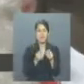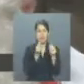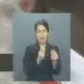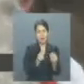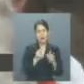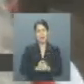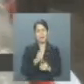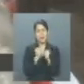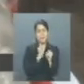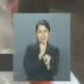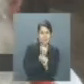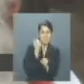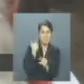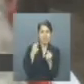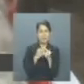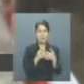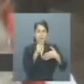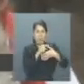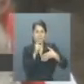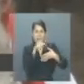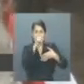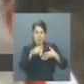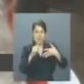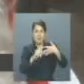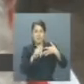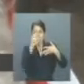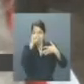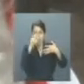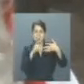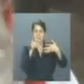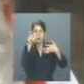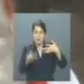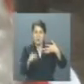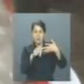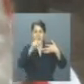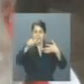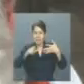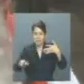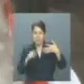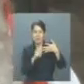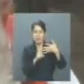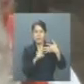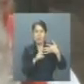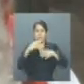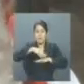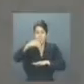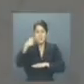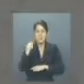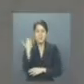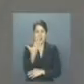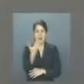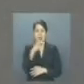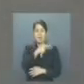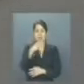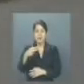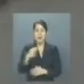ภาษาได้แก่ภาษาอังกฤษเยอรมันฝรั่งเศสอิตาลีและสวีเดนอีกทั้งยังเตรียมเลื่อนลากถุงของขวัญและกวางเรนเดียร์